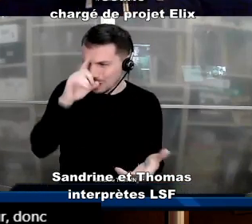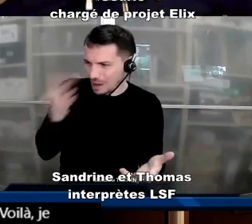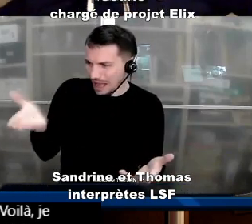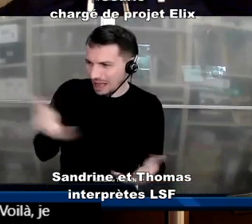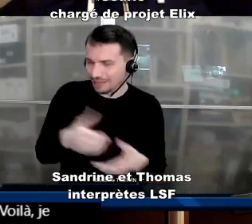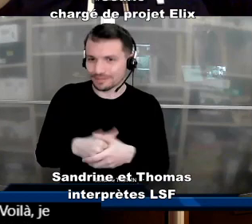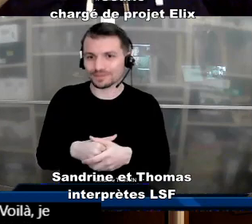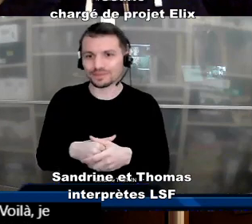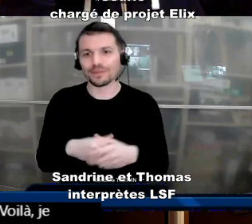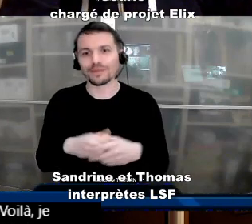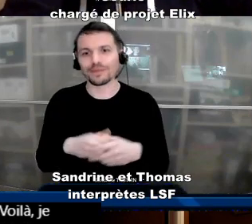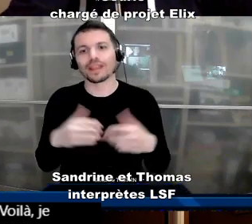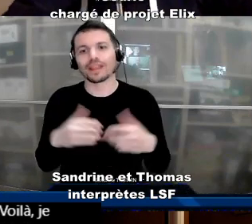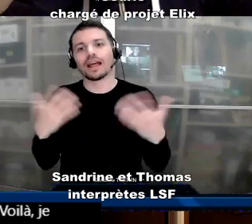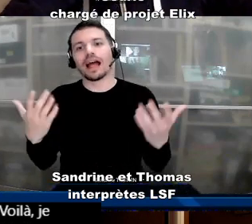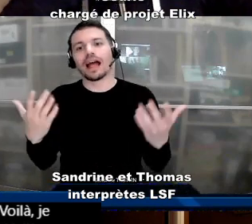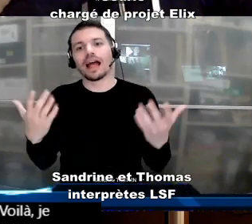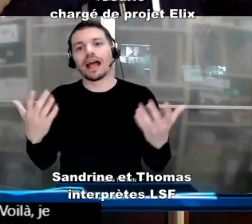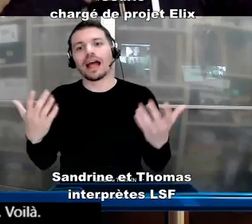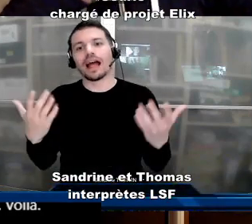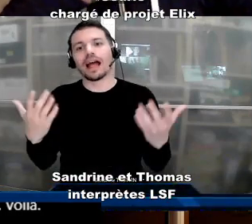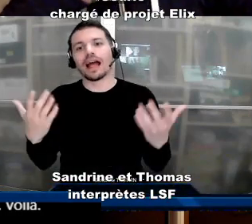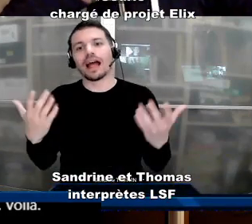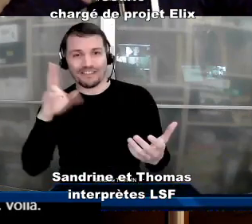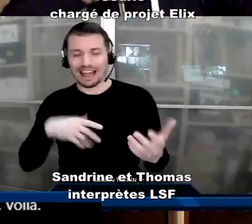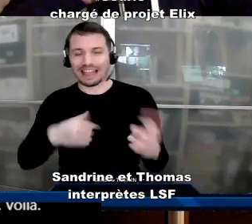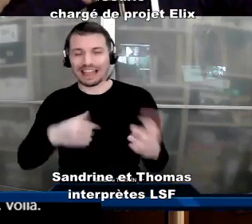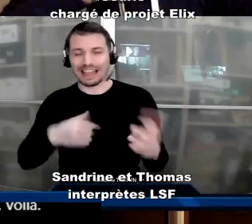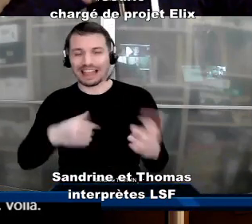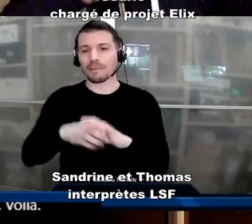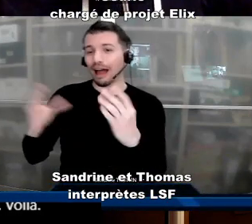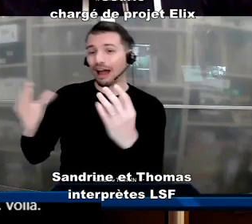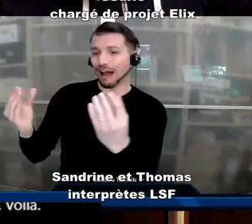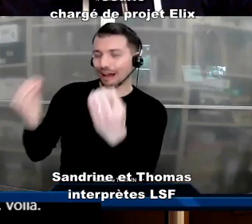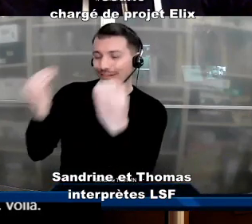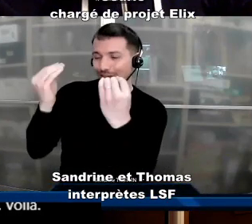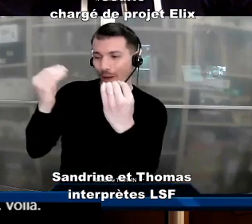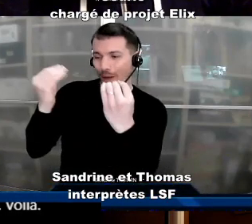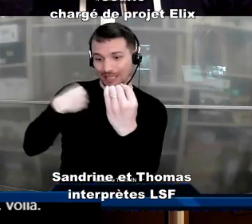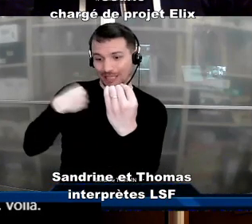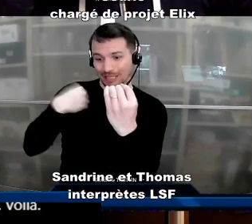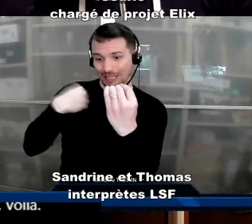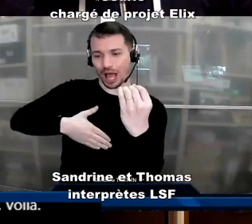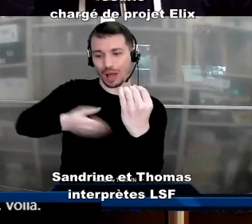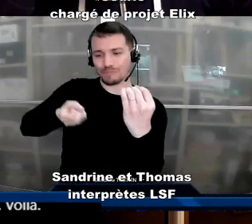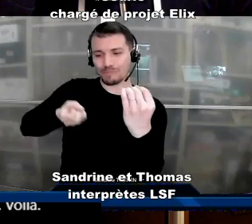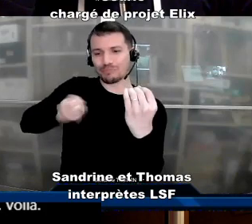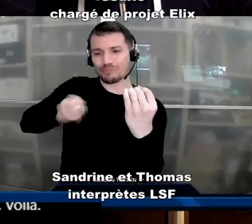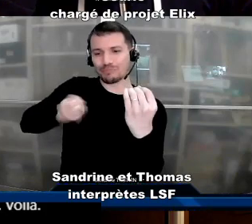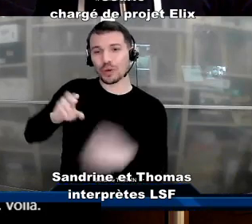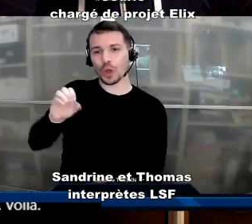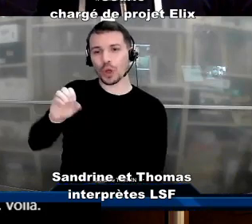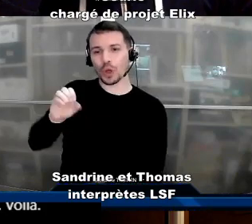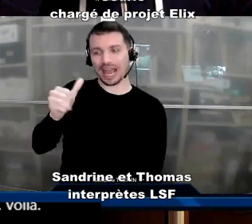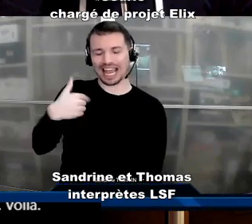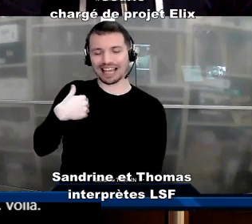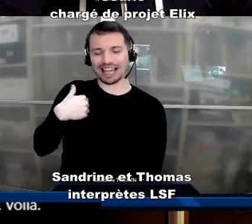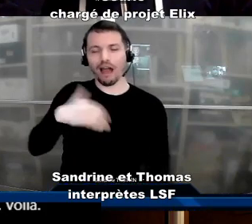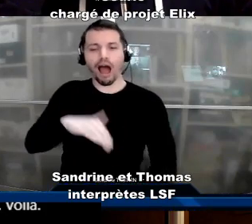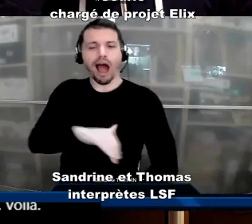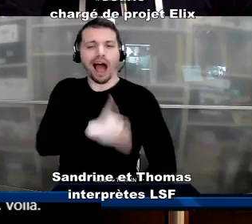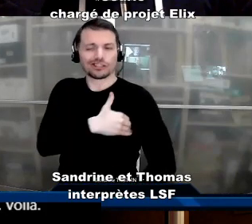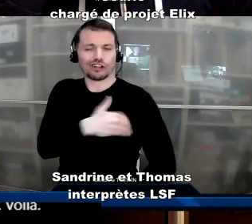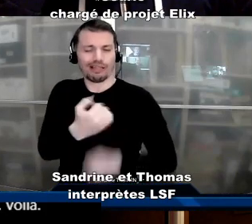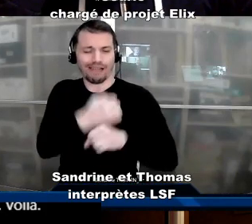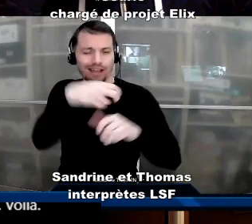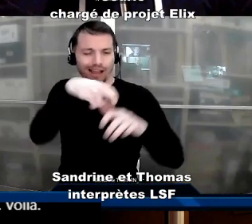Moi, je viens du numérique. En fait, j'ai travaillé dans des agences web mobiles